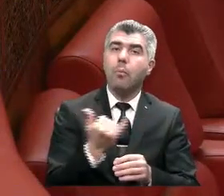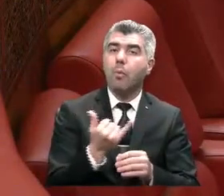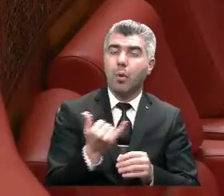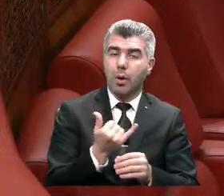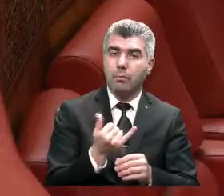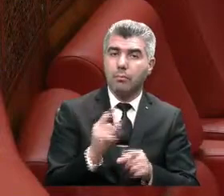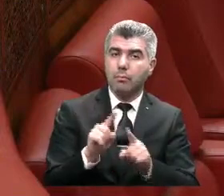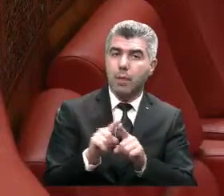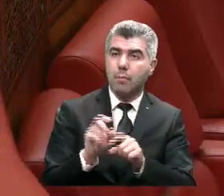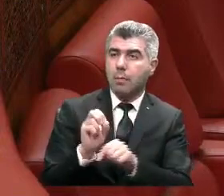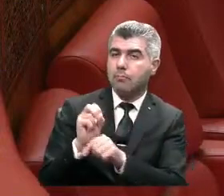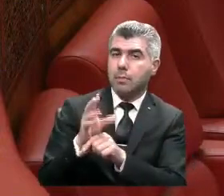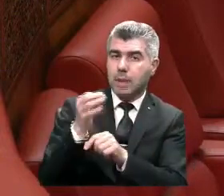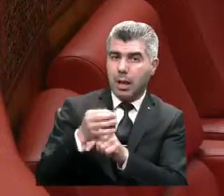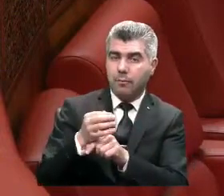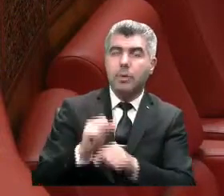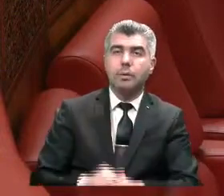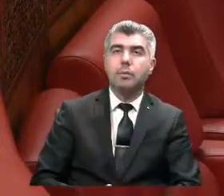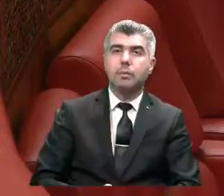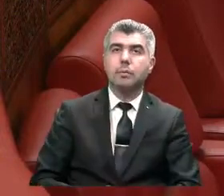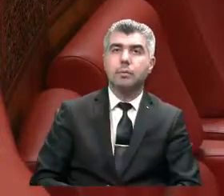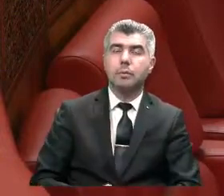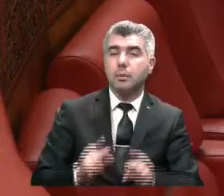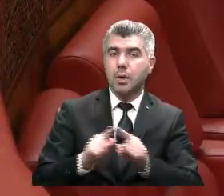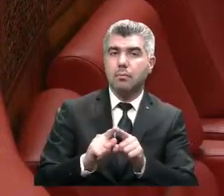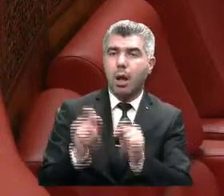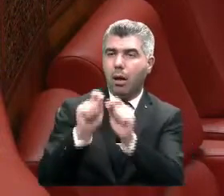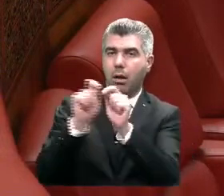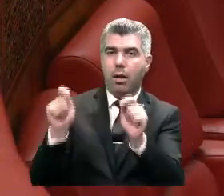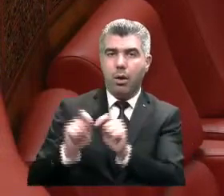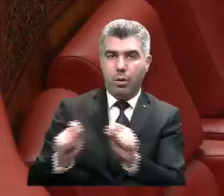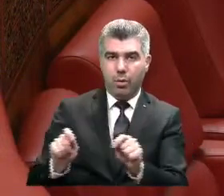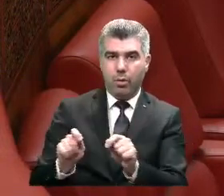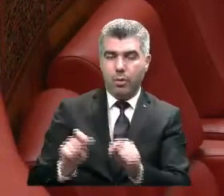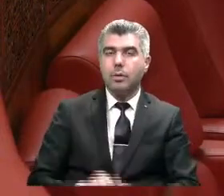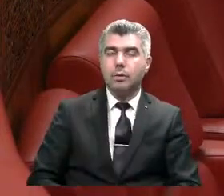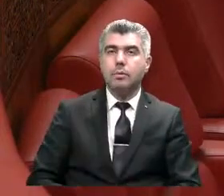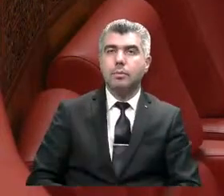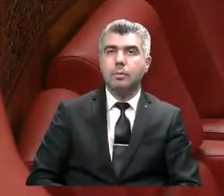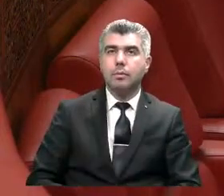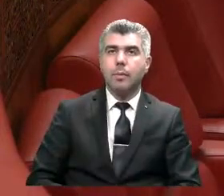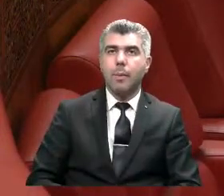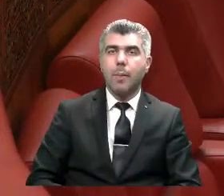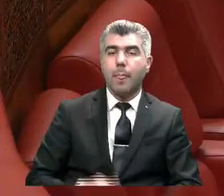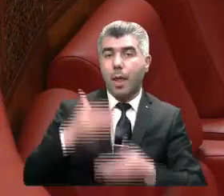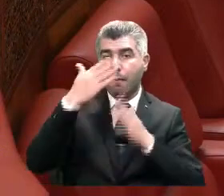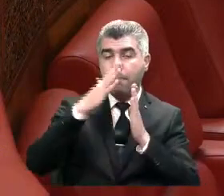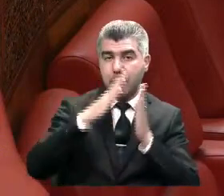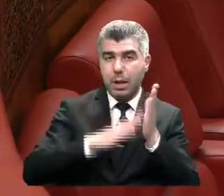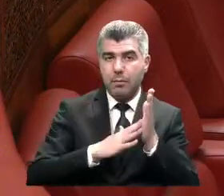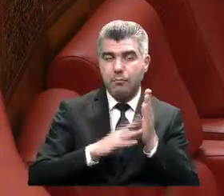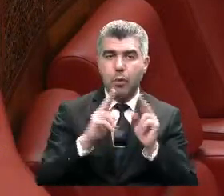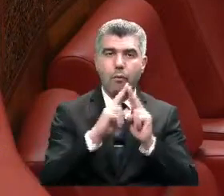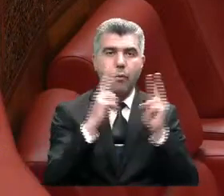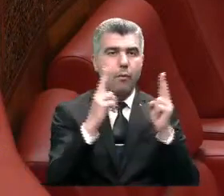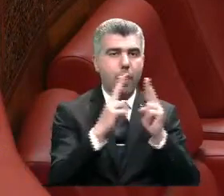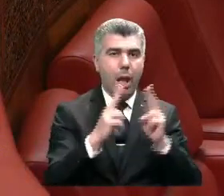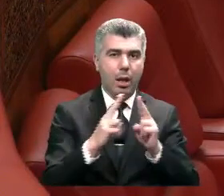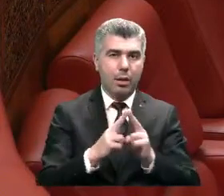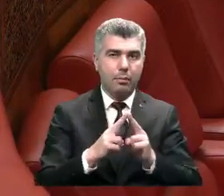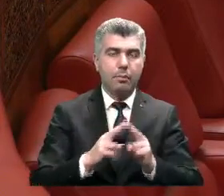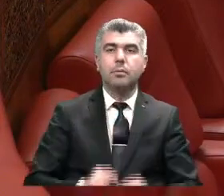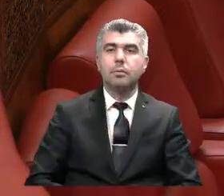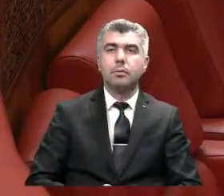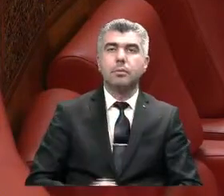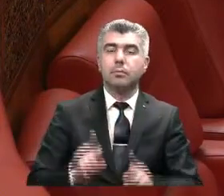النقل اعتمد فيها تحرير القطاع على الصعيدين الوطني والدولي كمبدا